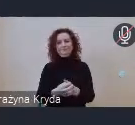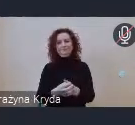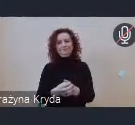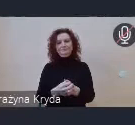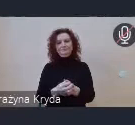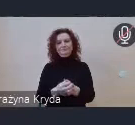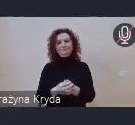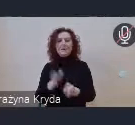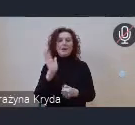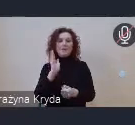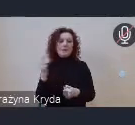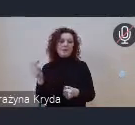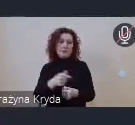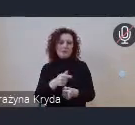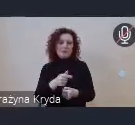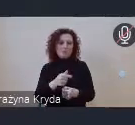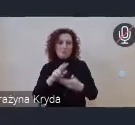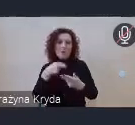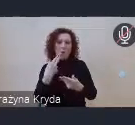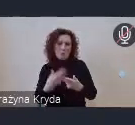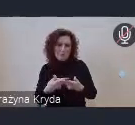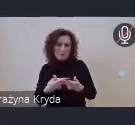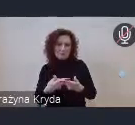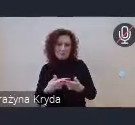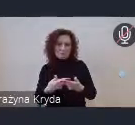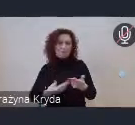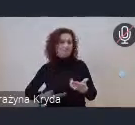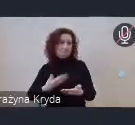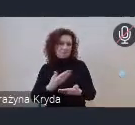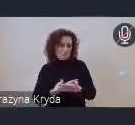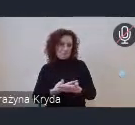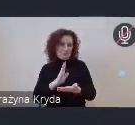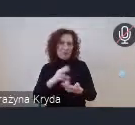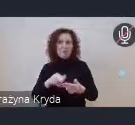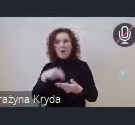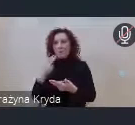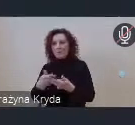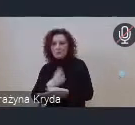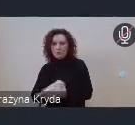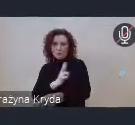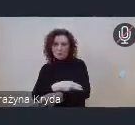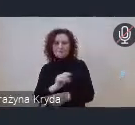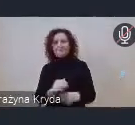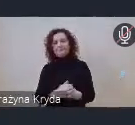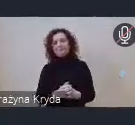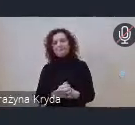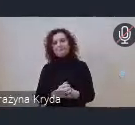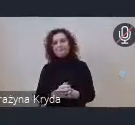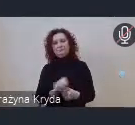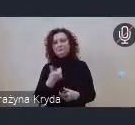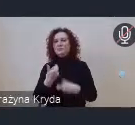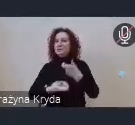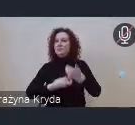będzie musiał na ten wniosek urząd odpowiedzieć wam którzy złożyć taki wniosek czy tej osobie która złoży wniosek no i jakoś ten problem